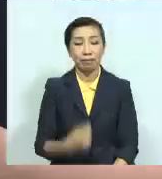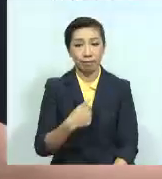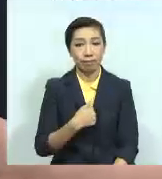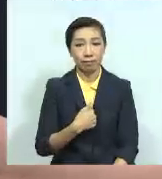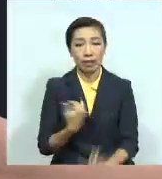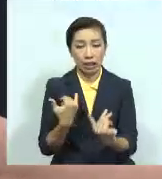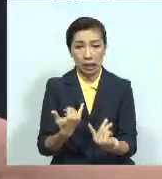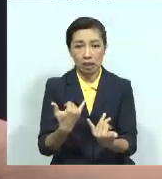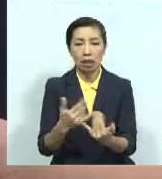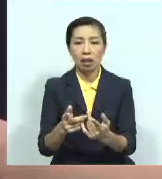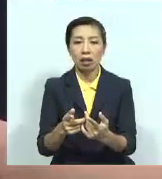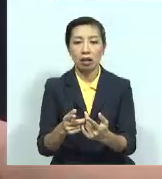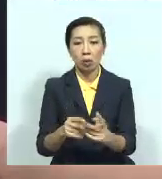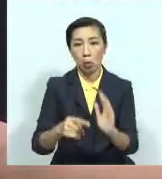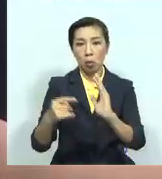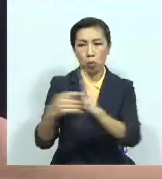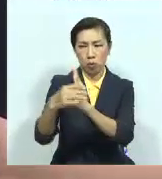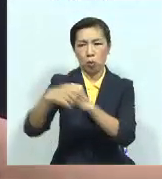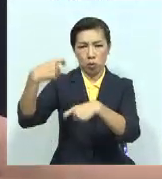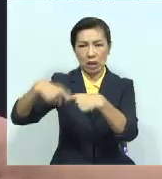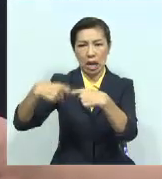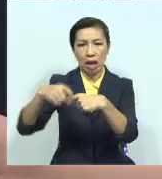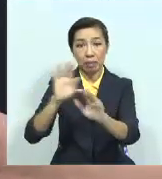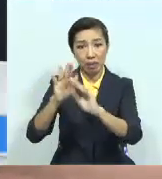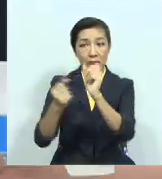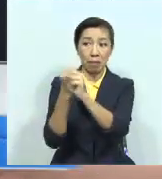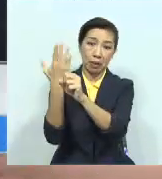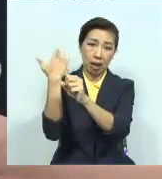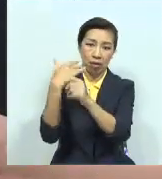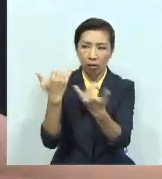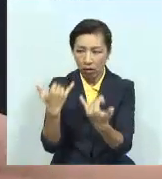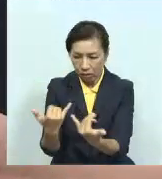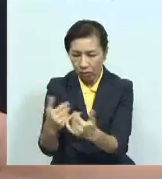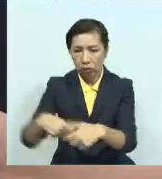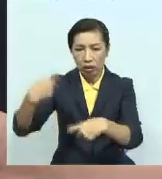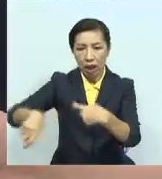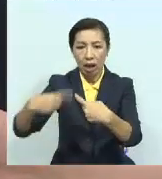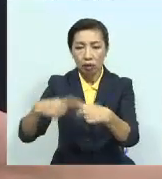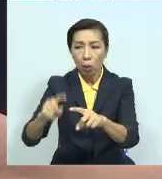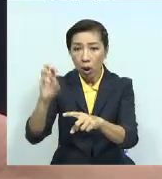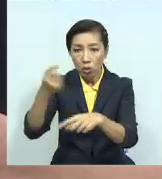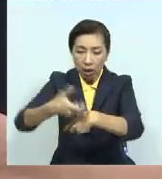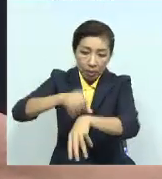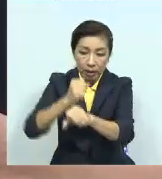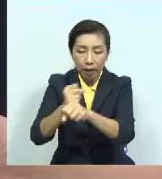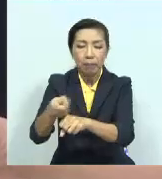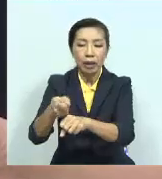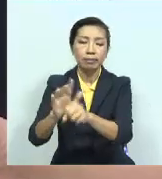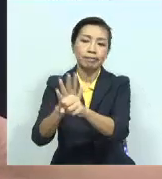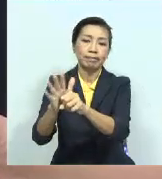อบนี้ก็ถือว่าทฤษฎีค่อนข้างยากกว่าปีอื่นๆครับแต่ว่าข้อสอบแบบปฏิบัติการเนี่ยก็ไม่ได้ยากอะไรม